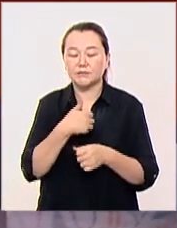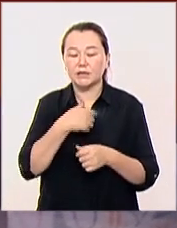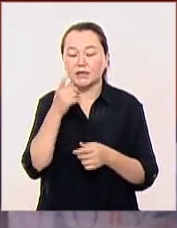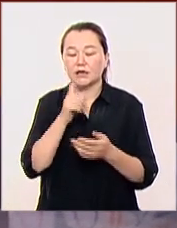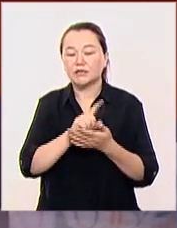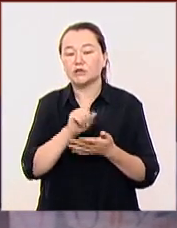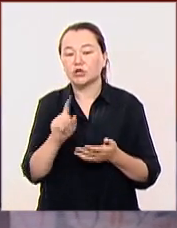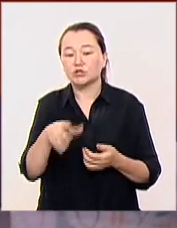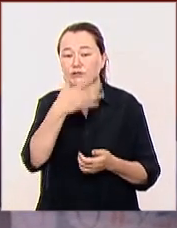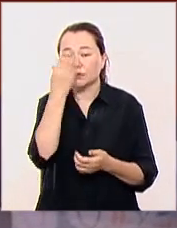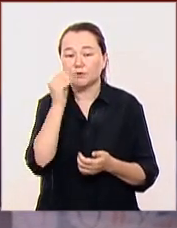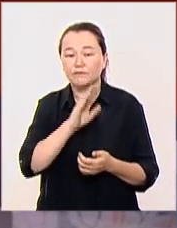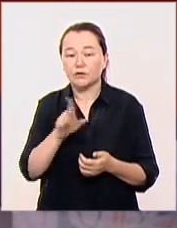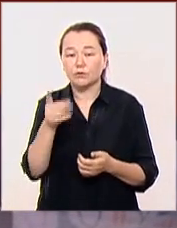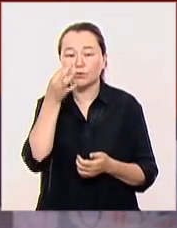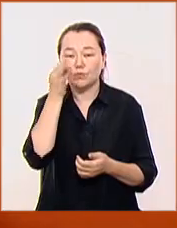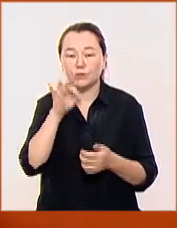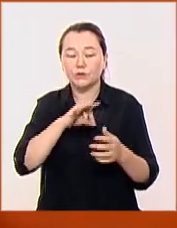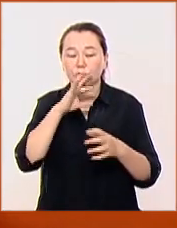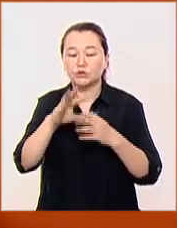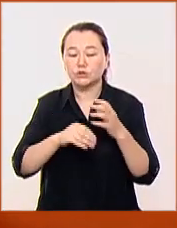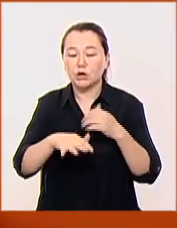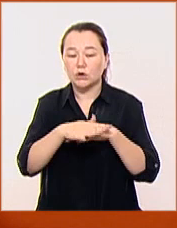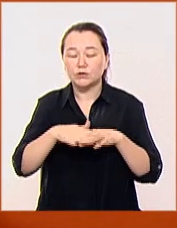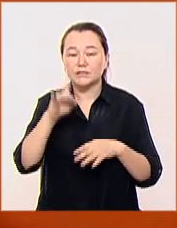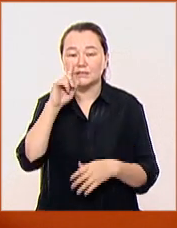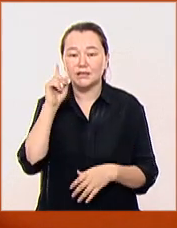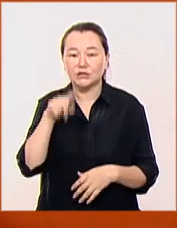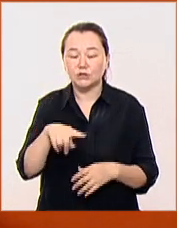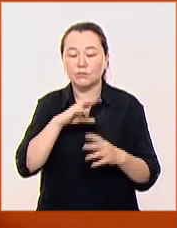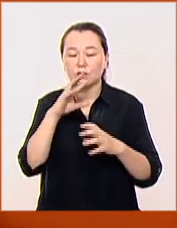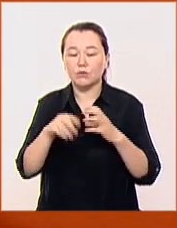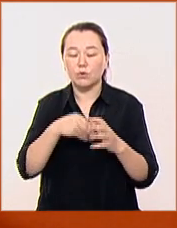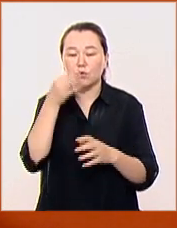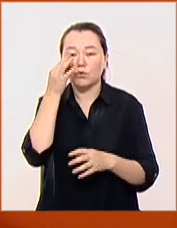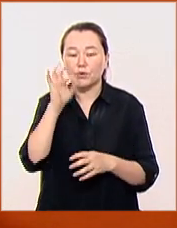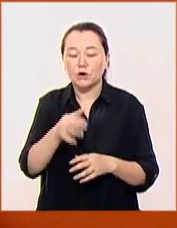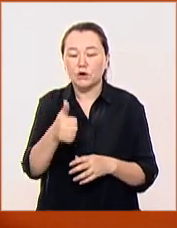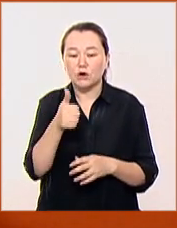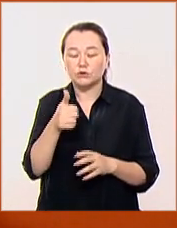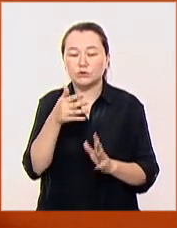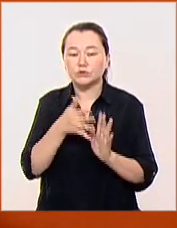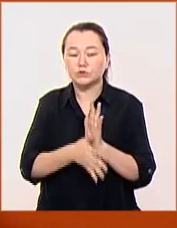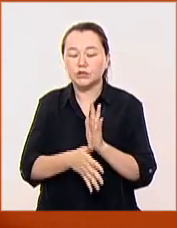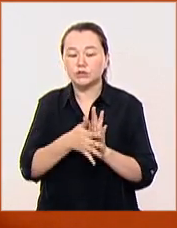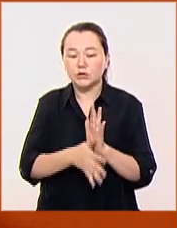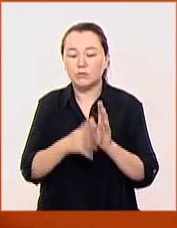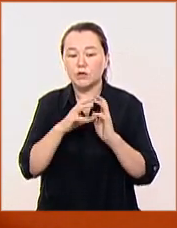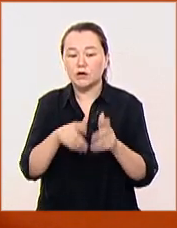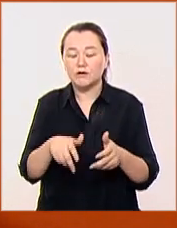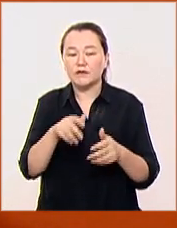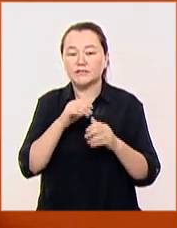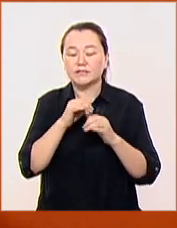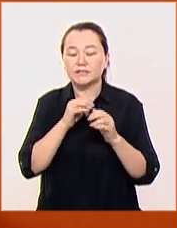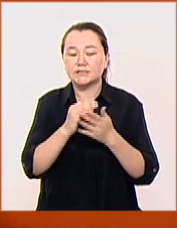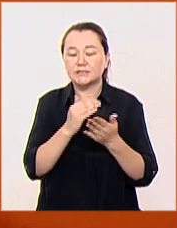должны забывать, что он опытный международник, знающий мировой опыт, хорошо изучающий вот мировые системы